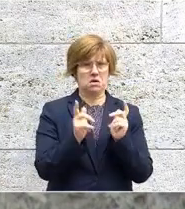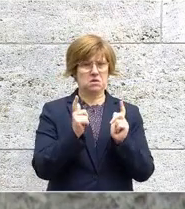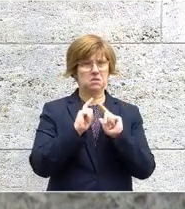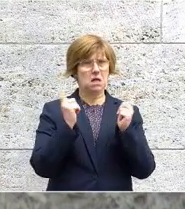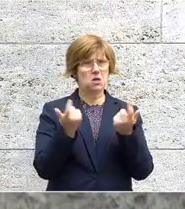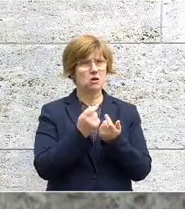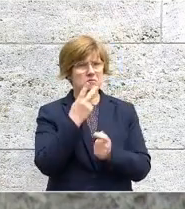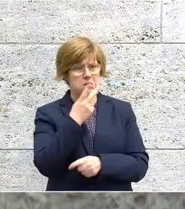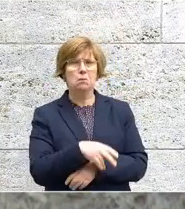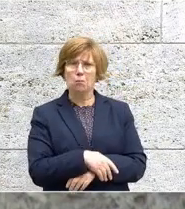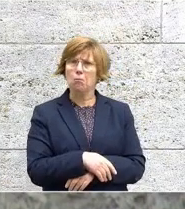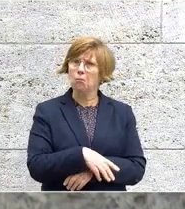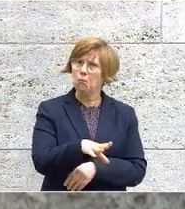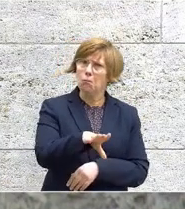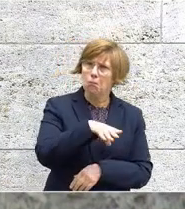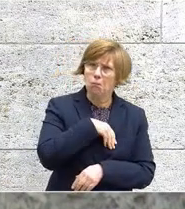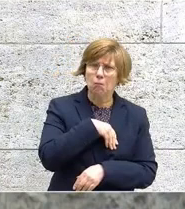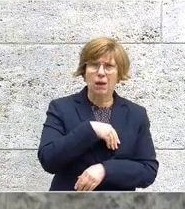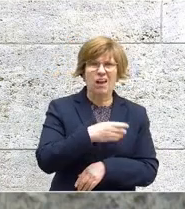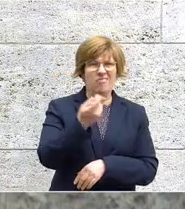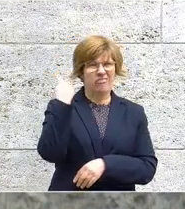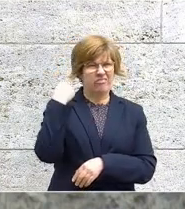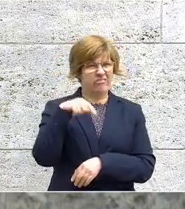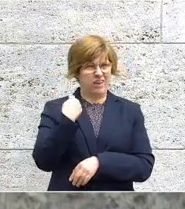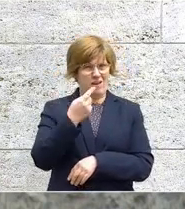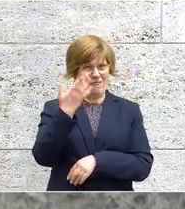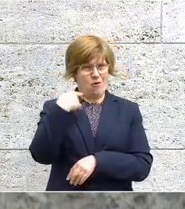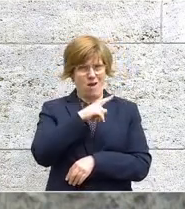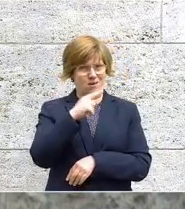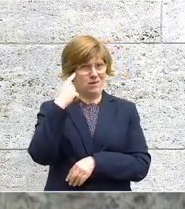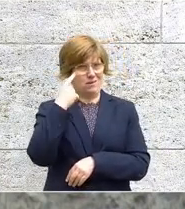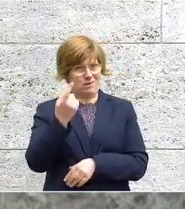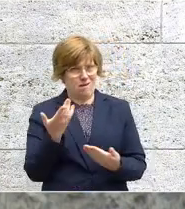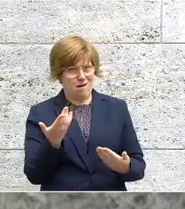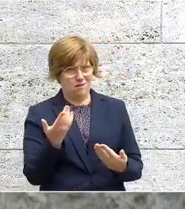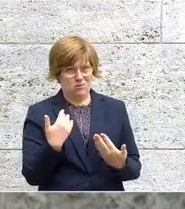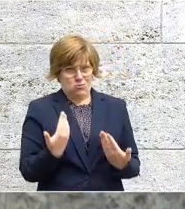Gesellschaft gesellschaftsfähiger zu sein, als wir uns es jemals hätten vorstellen können?